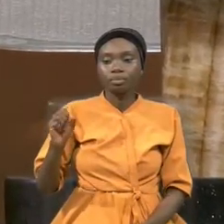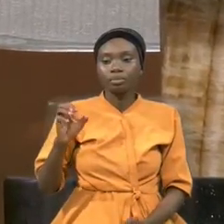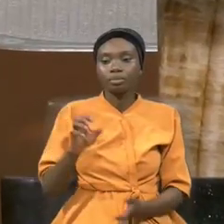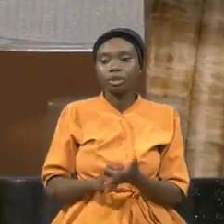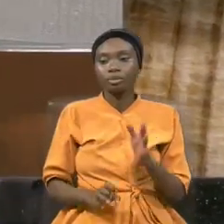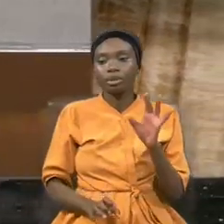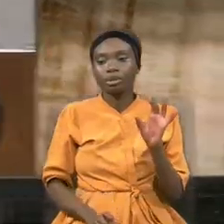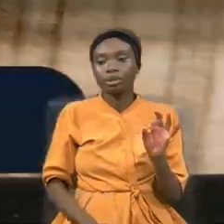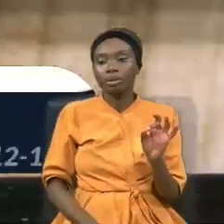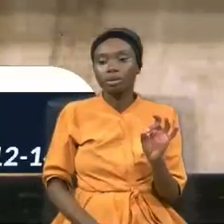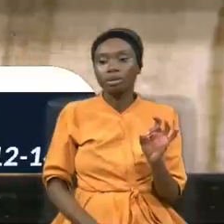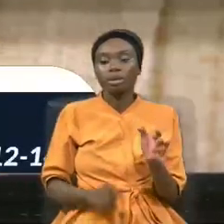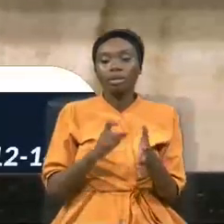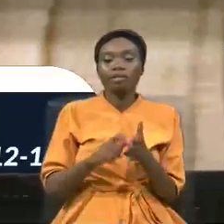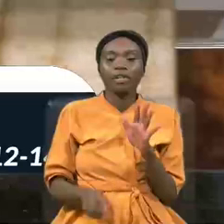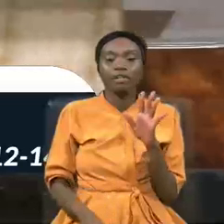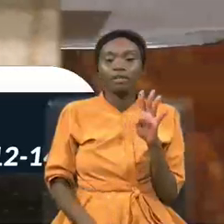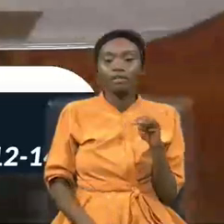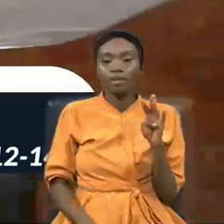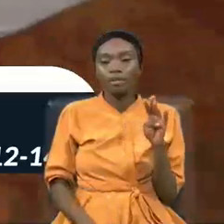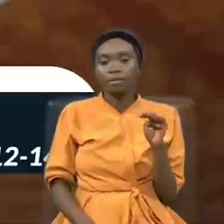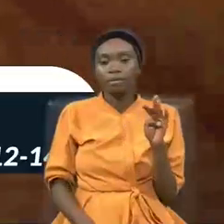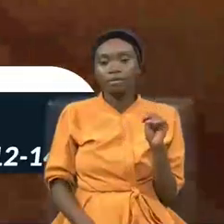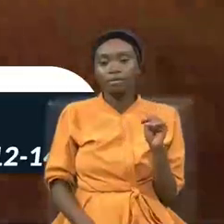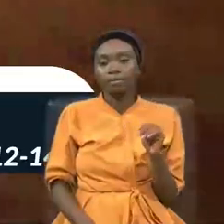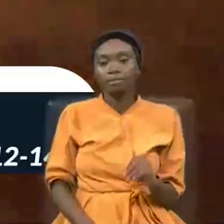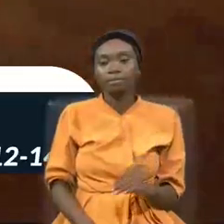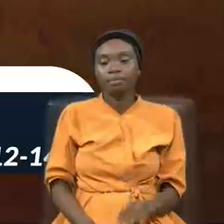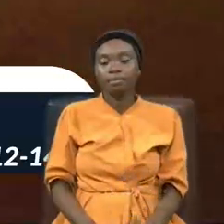chapitre 8, verset 14. Romains 8,